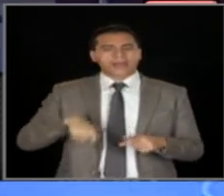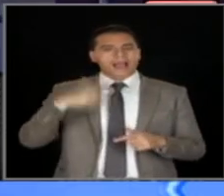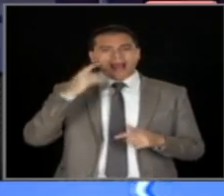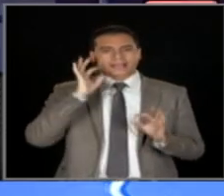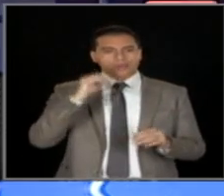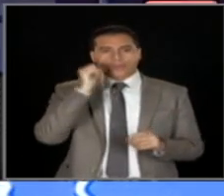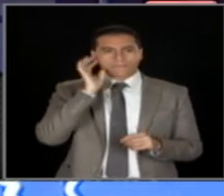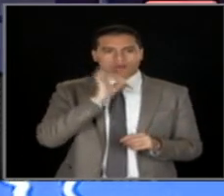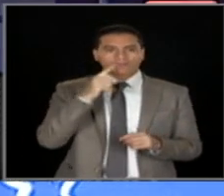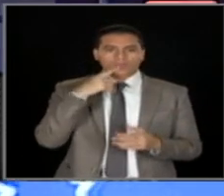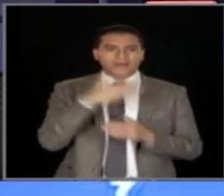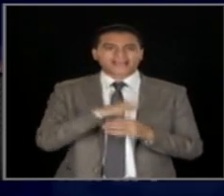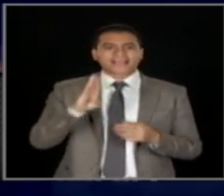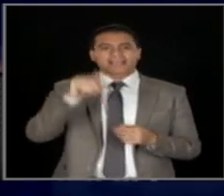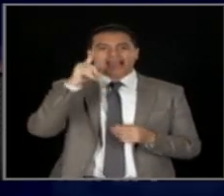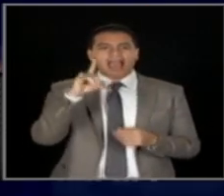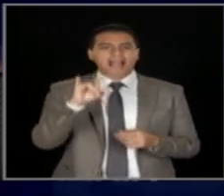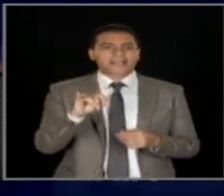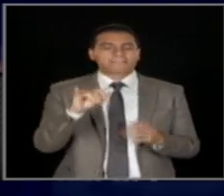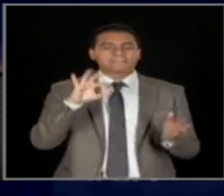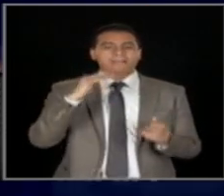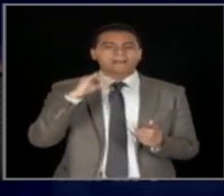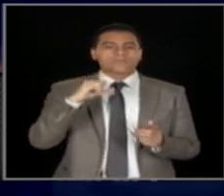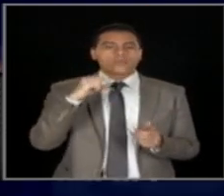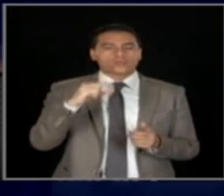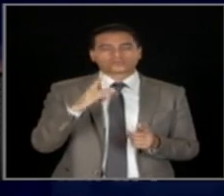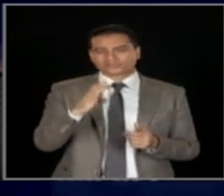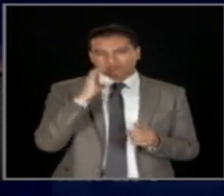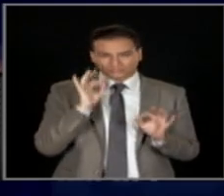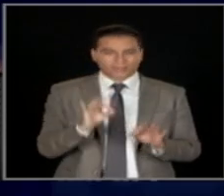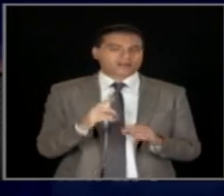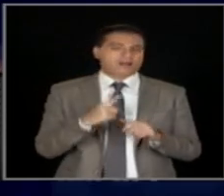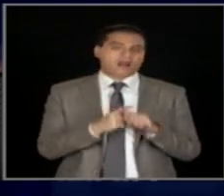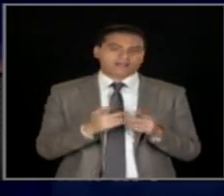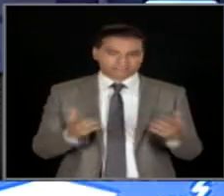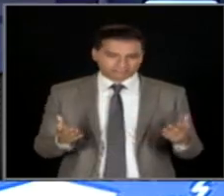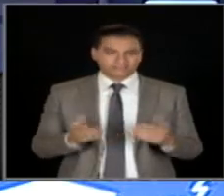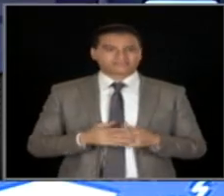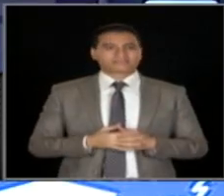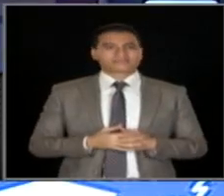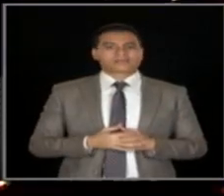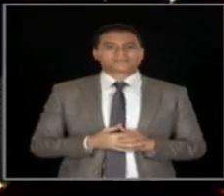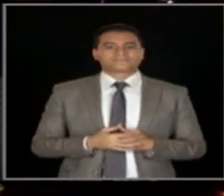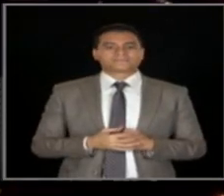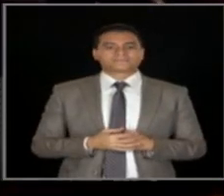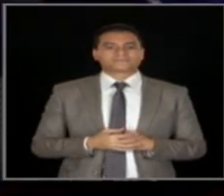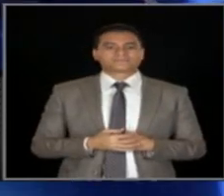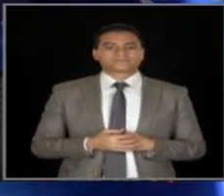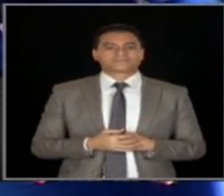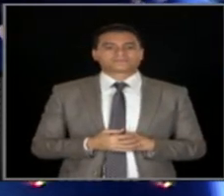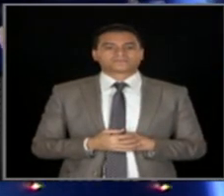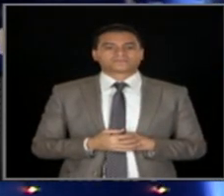رحمة. كارم محمود. كارم محمود طبعا، إجابة خاطئة.